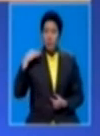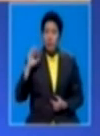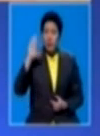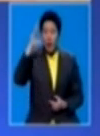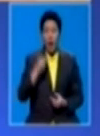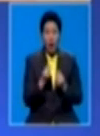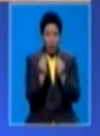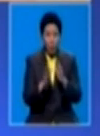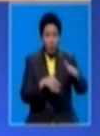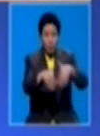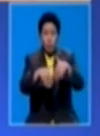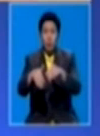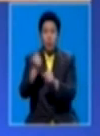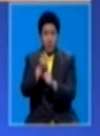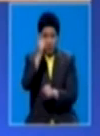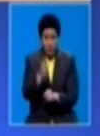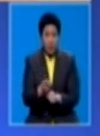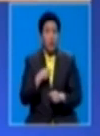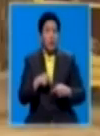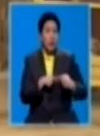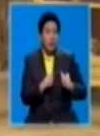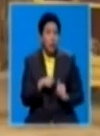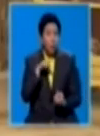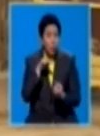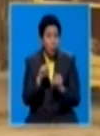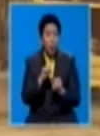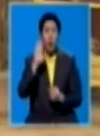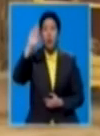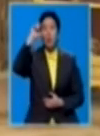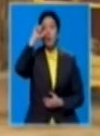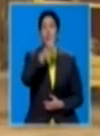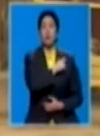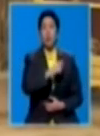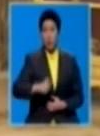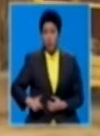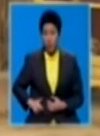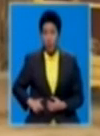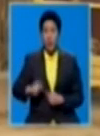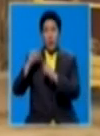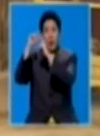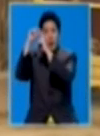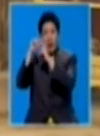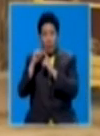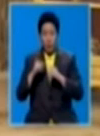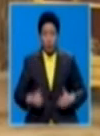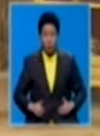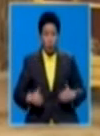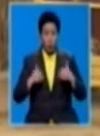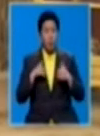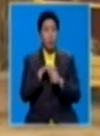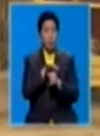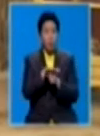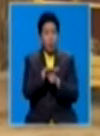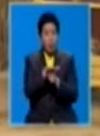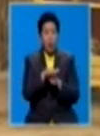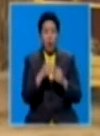กรจริงๆเป็นโครงการที่รับแรงบันดาลใจจากพระบาทสมเด็จพระเจ้าอยู่หัวเน้นความพอเพียงเน้นความเป็นชุมชนที่เข้ม